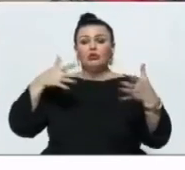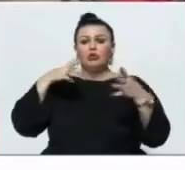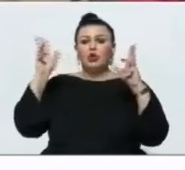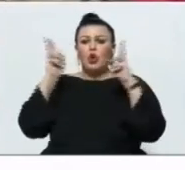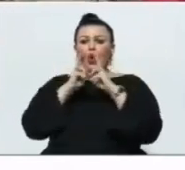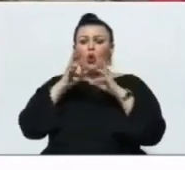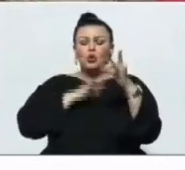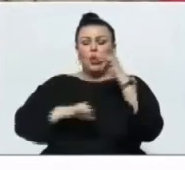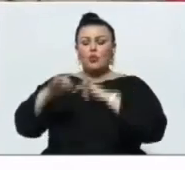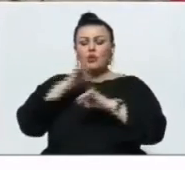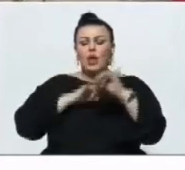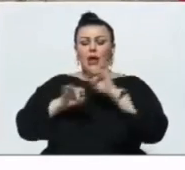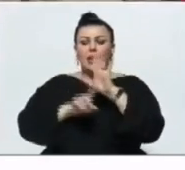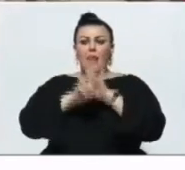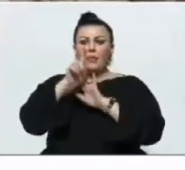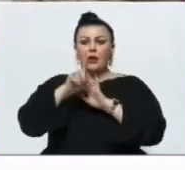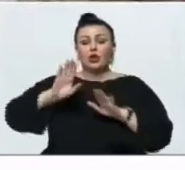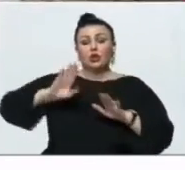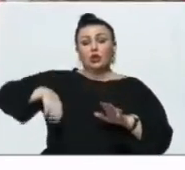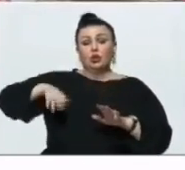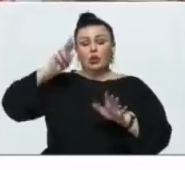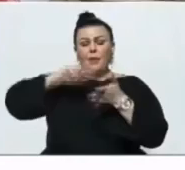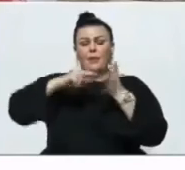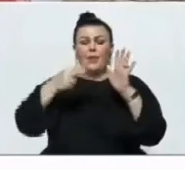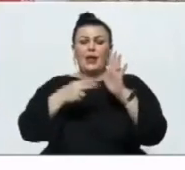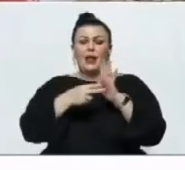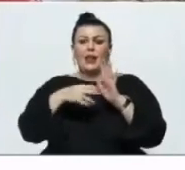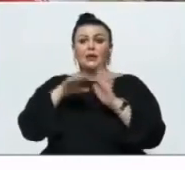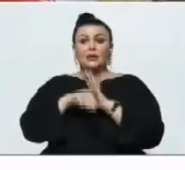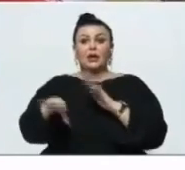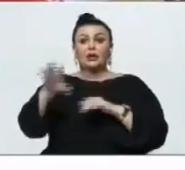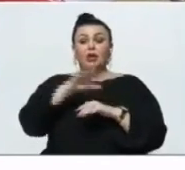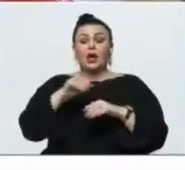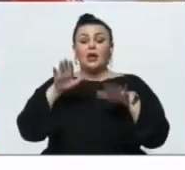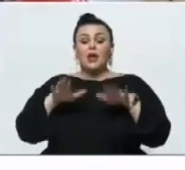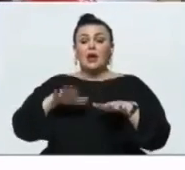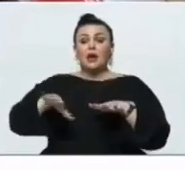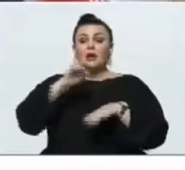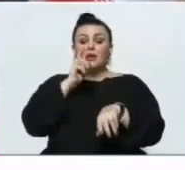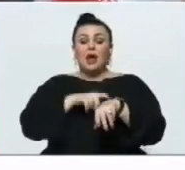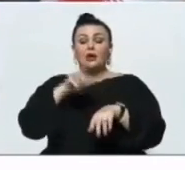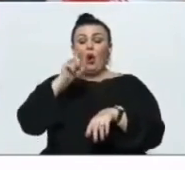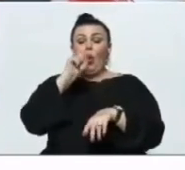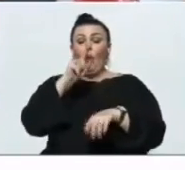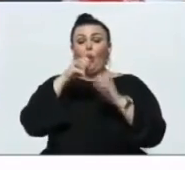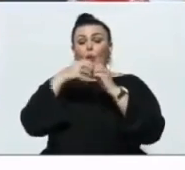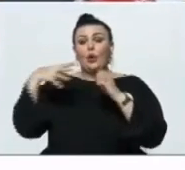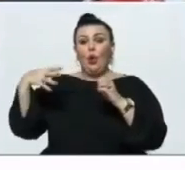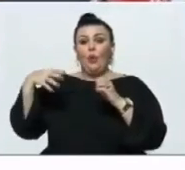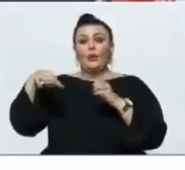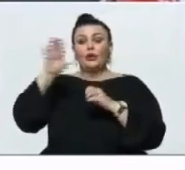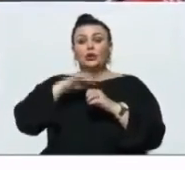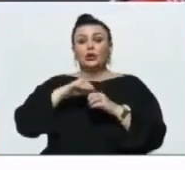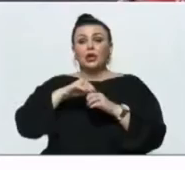görüş və müzakirələr başladı. Daha sonra planlaşdırıldığı kimi yerli saatla saat 11:15-də hər